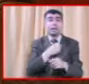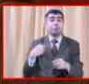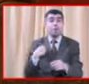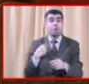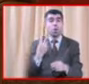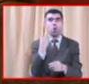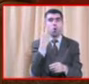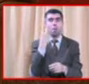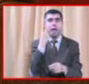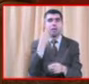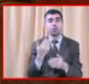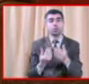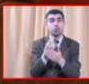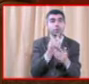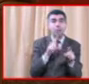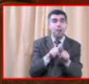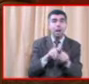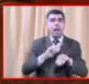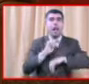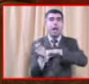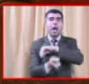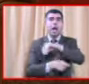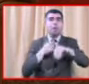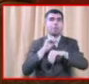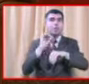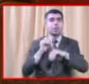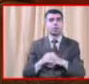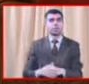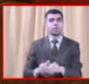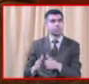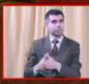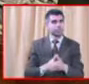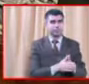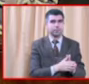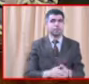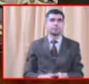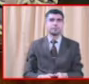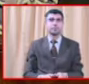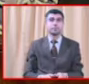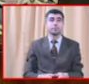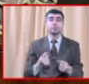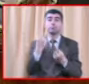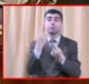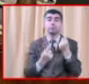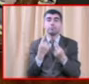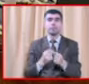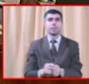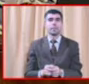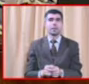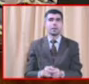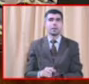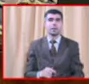في جماعات ودوار مدينه بوميه. شكرا. شكرا السيد الوزير. تعقيب السيد النائب المحترم، الله يجزيكم